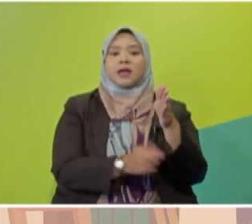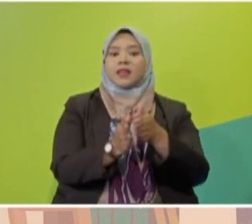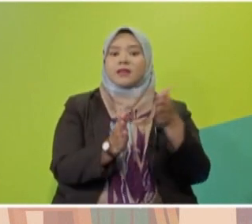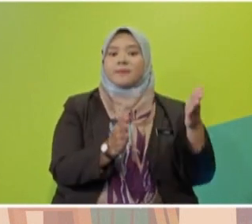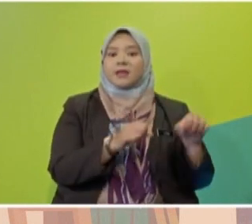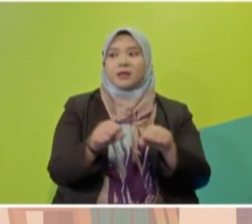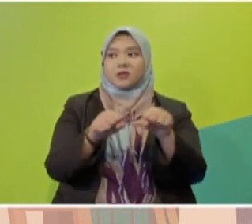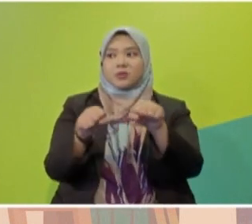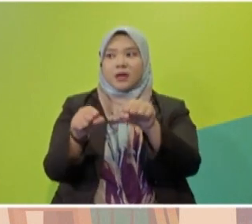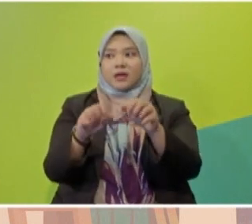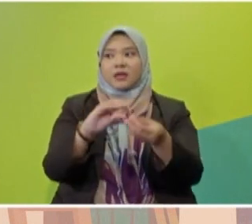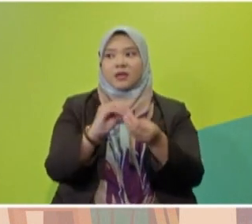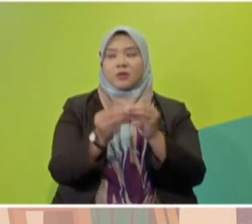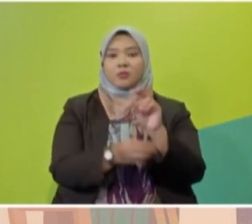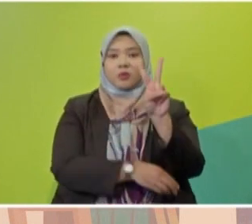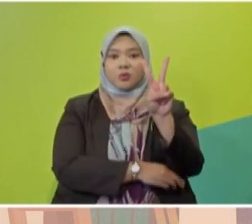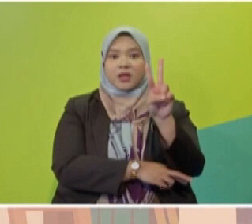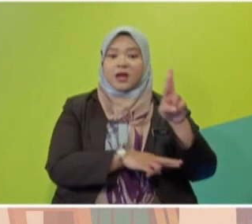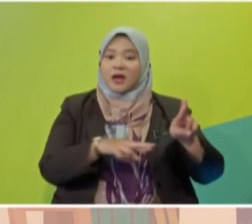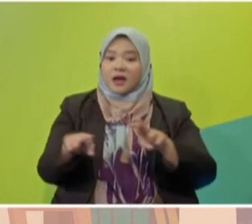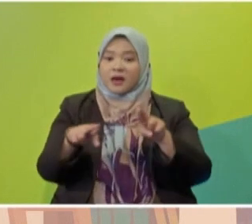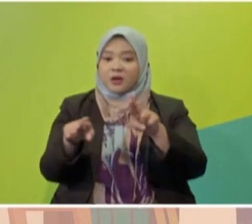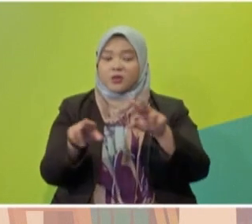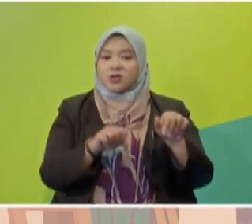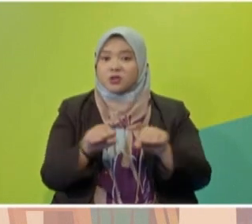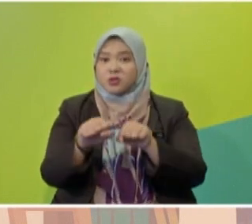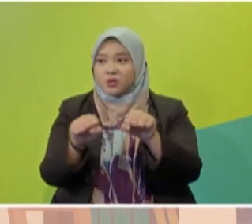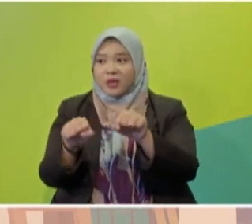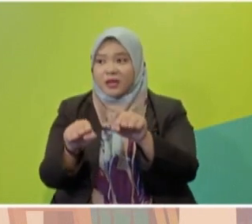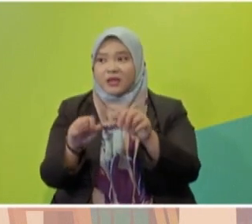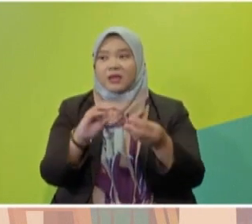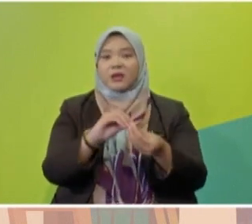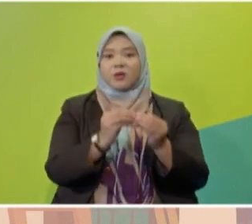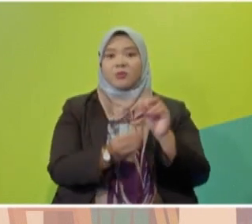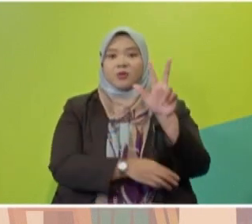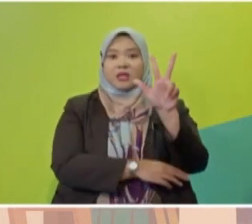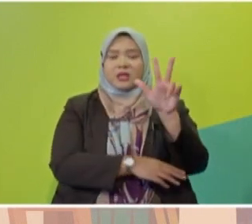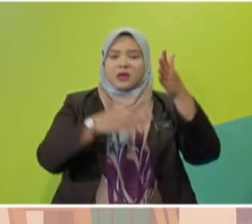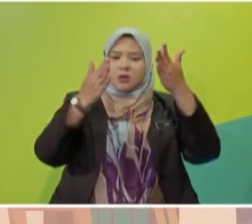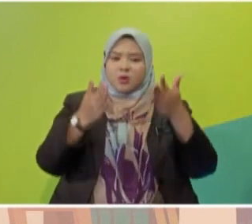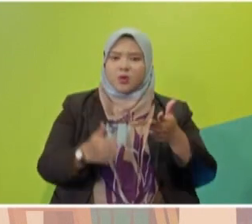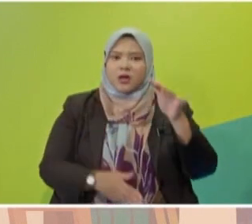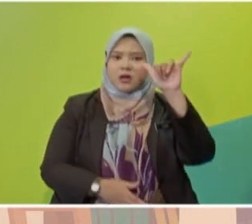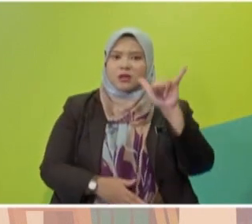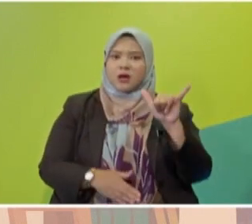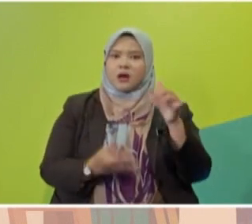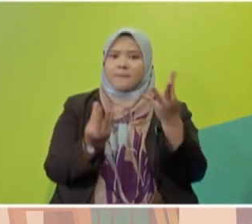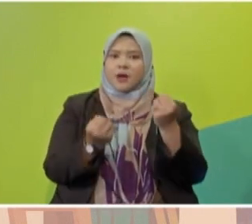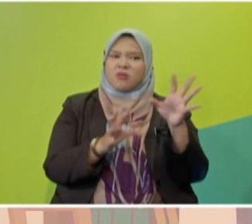malang adalah tidak bernasib baik. Dan bersahabat baik adalah berkawan